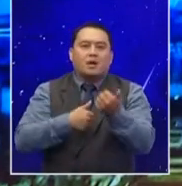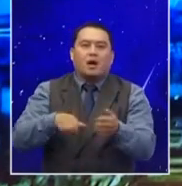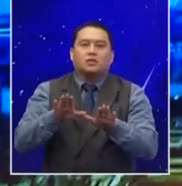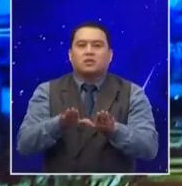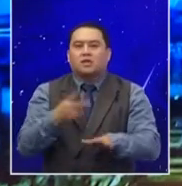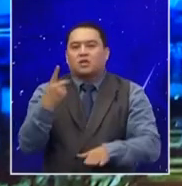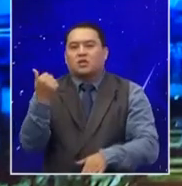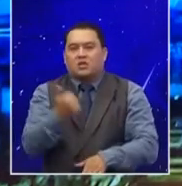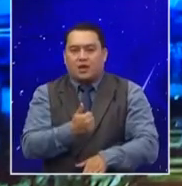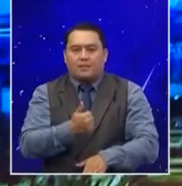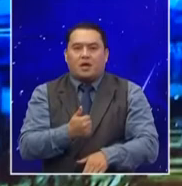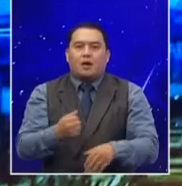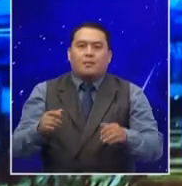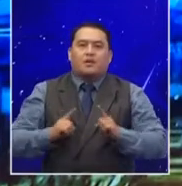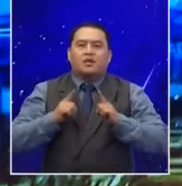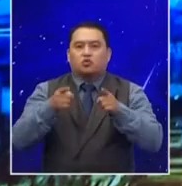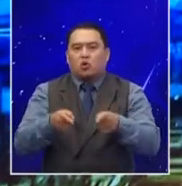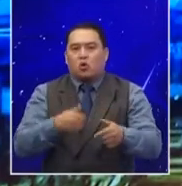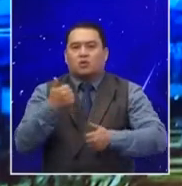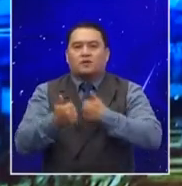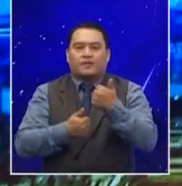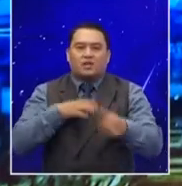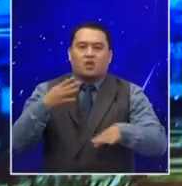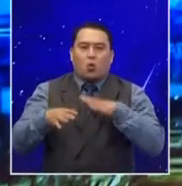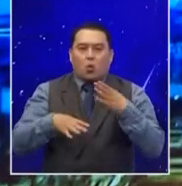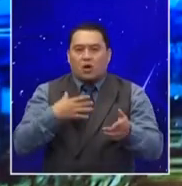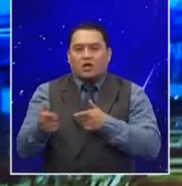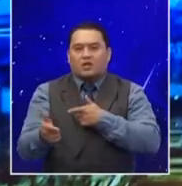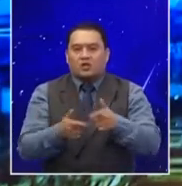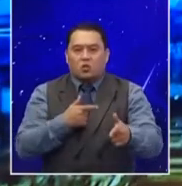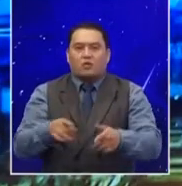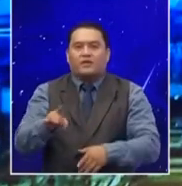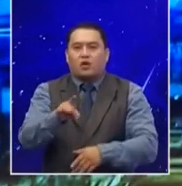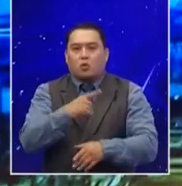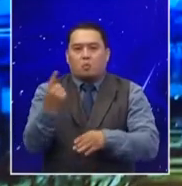лишь неделя. Сейчас атлеты приступили к контрольным тренировкам. О готовности сборной